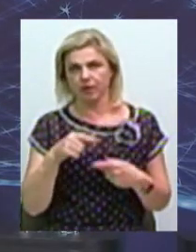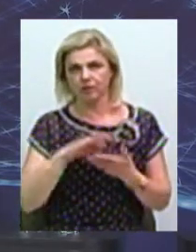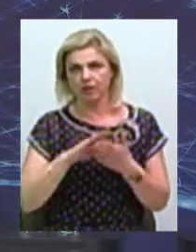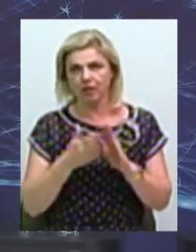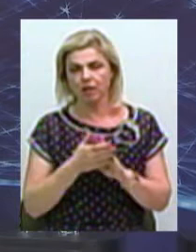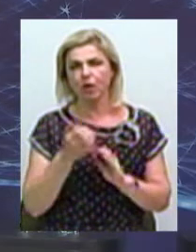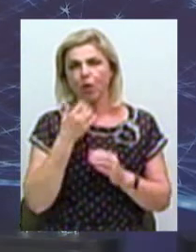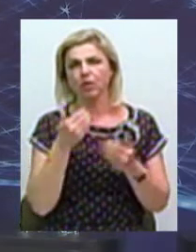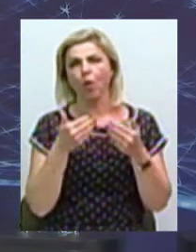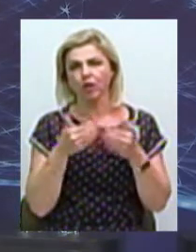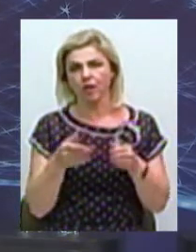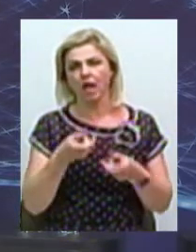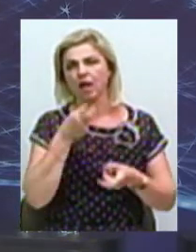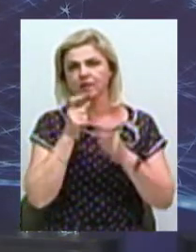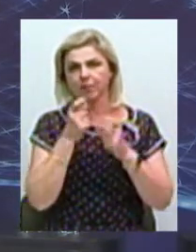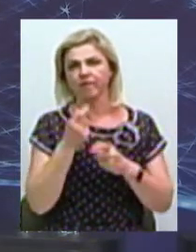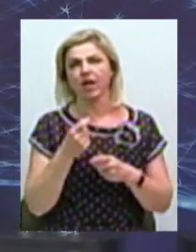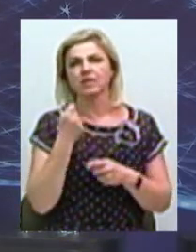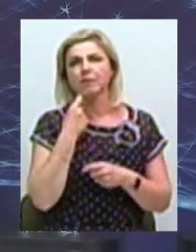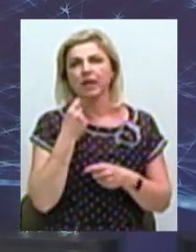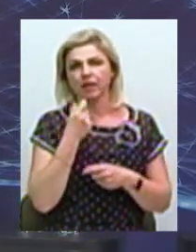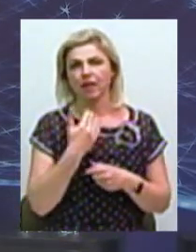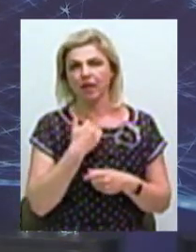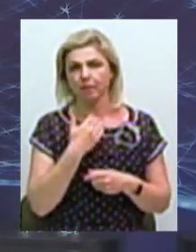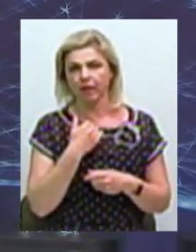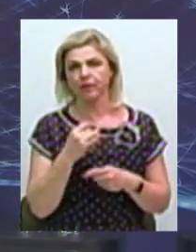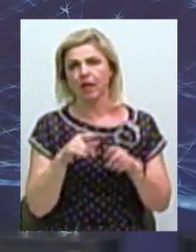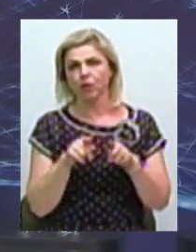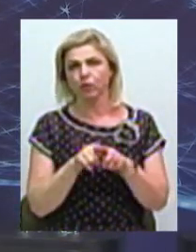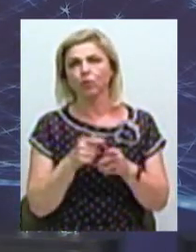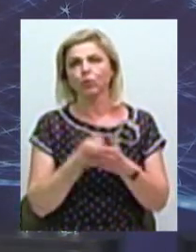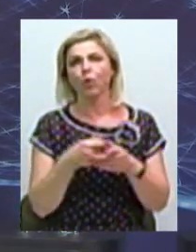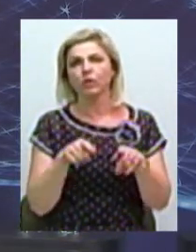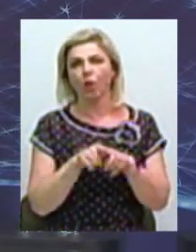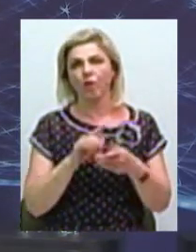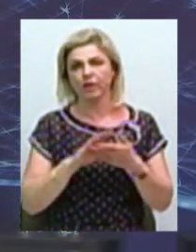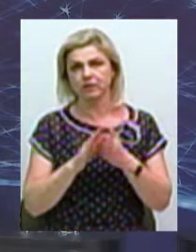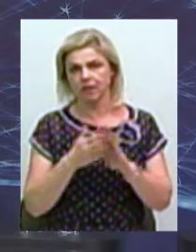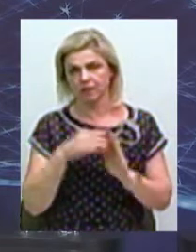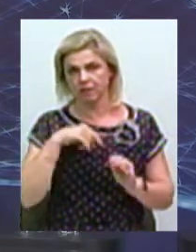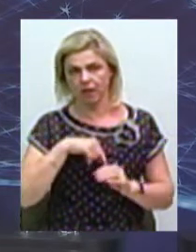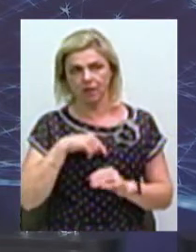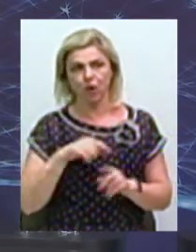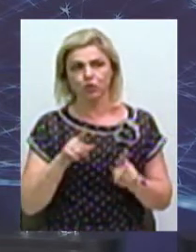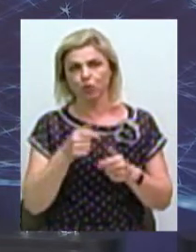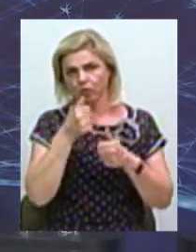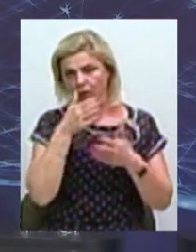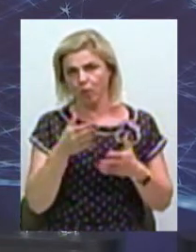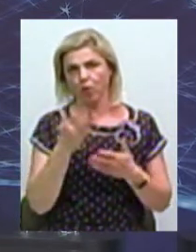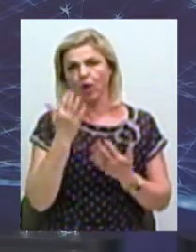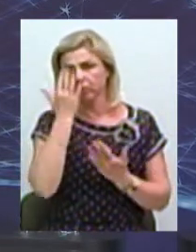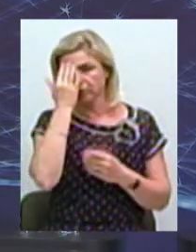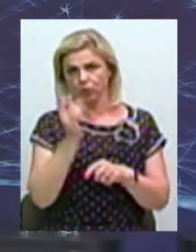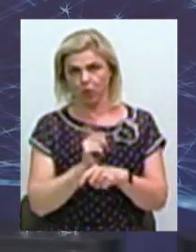открытую распивают, спиртные напитки до такого состояния, что не могут здраво ни мыслить,